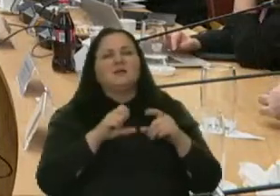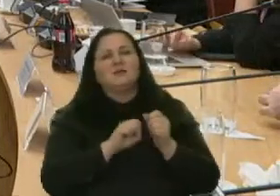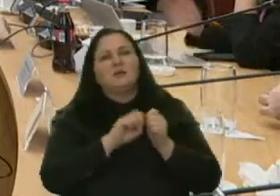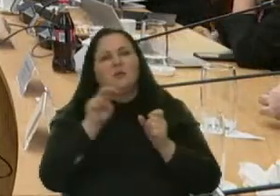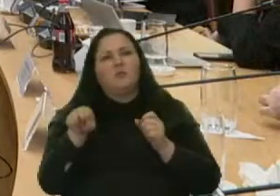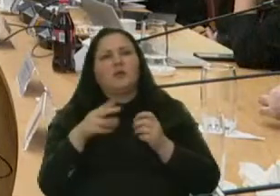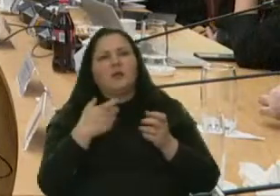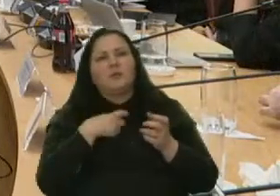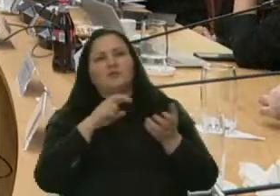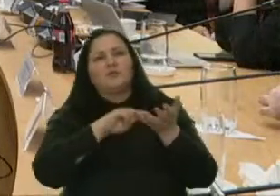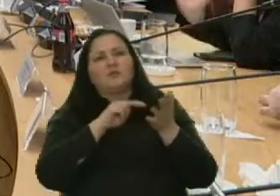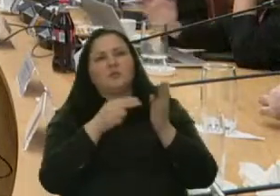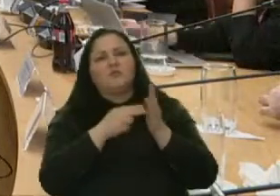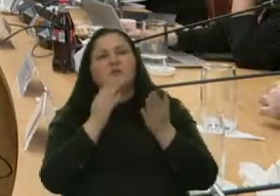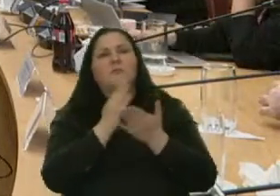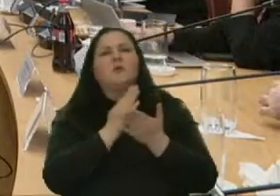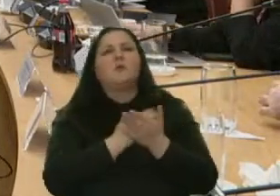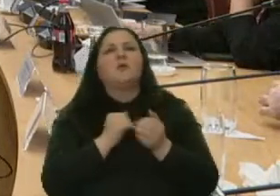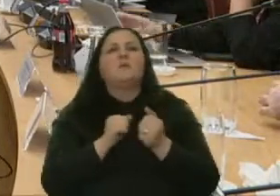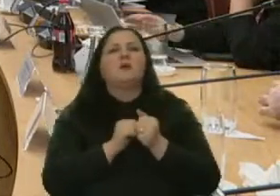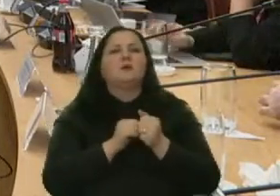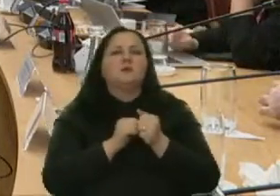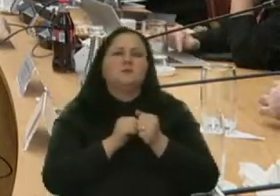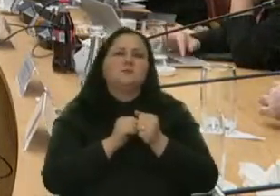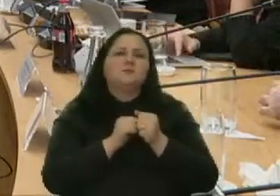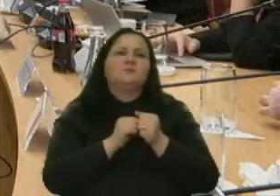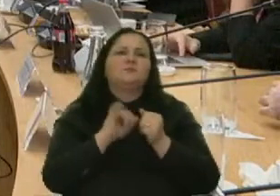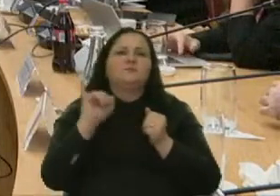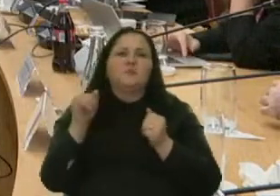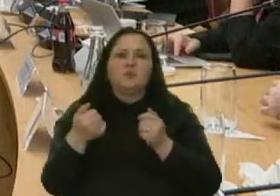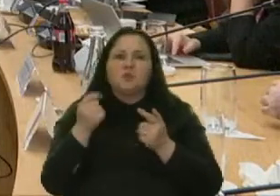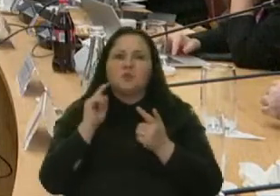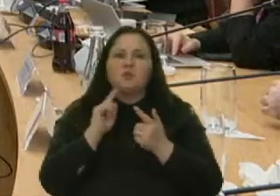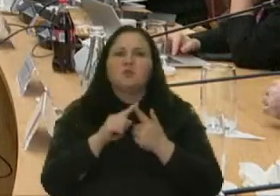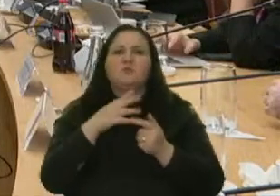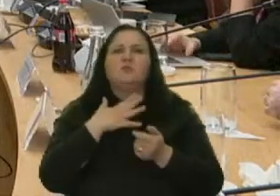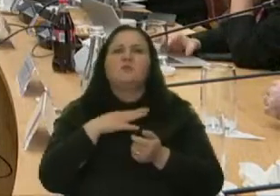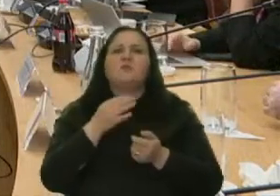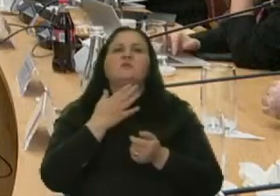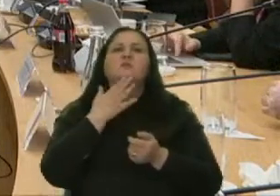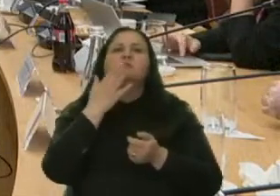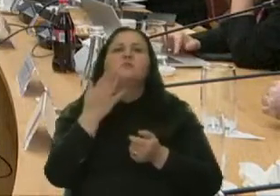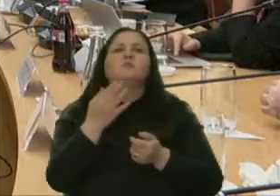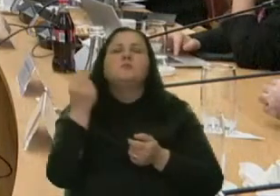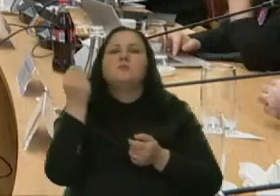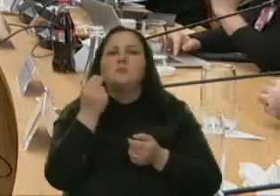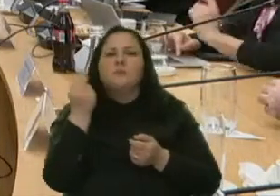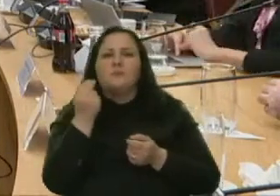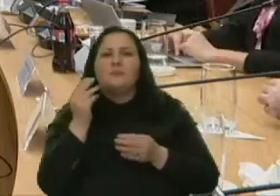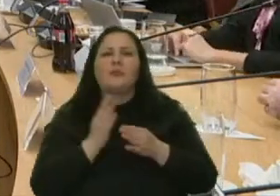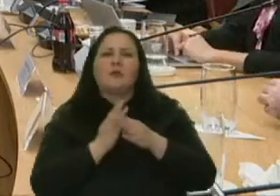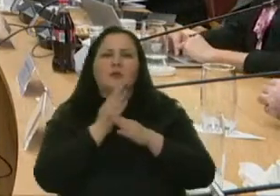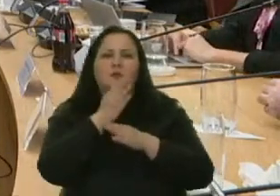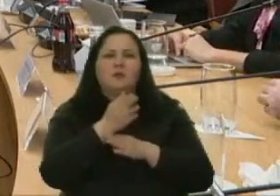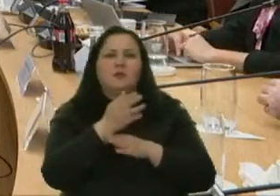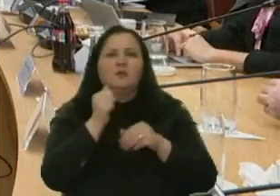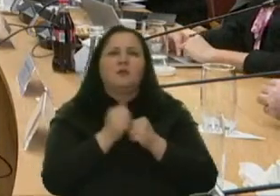care ar putea rezolva problema și Ăă nu în ultimul rând Vreau să vă mulțumesc pentru